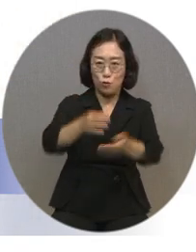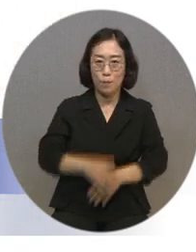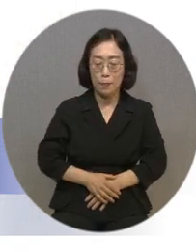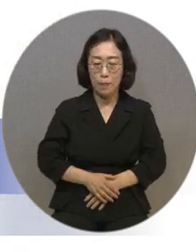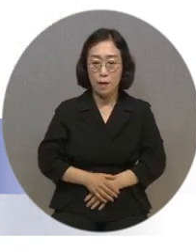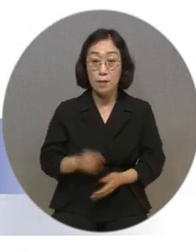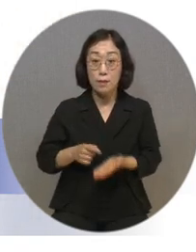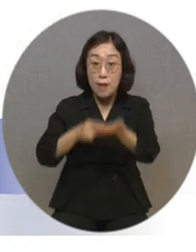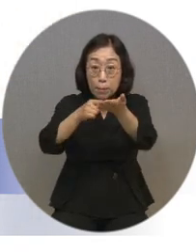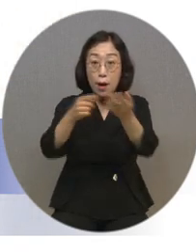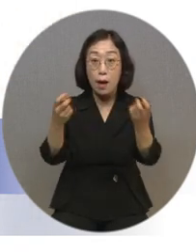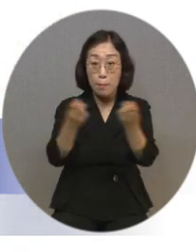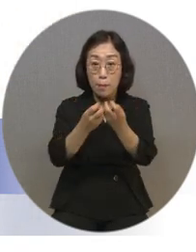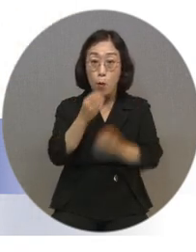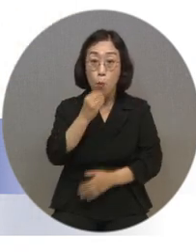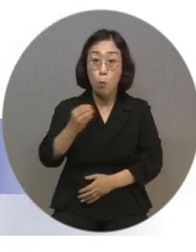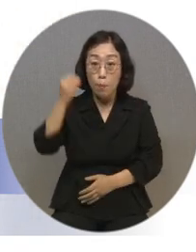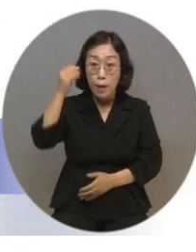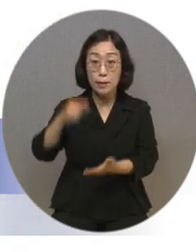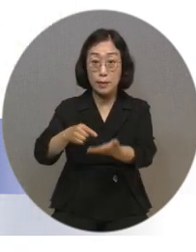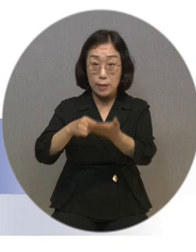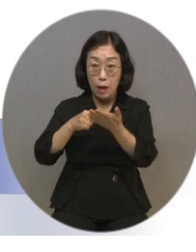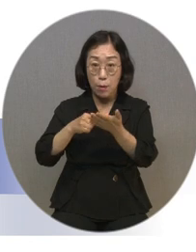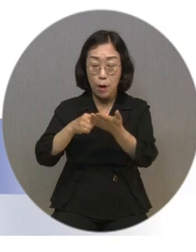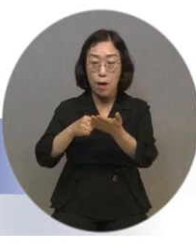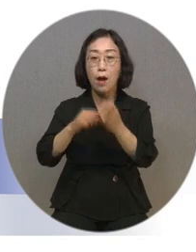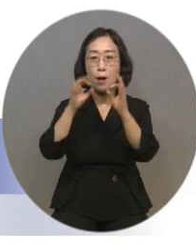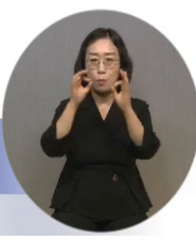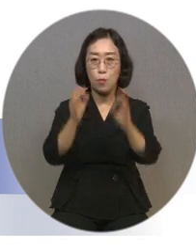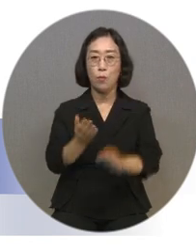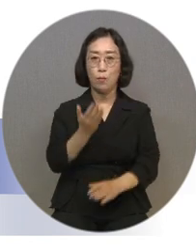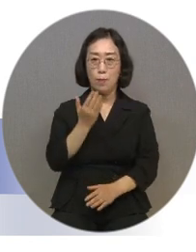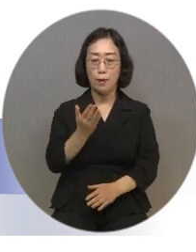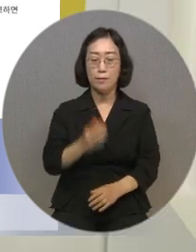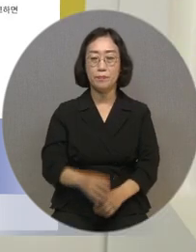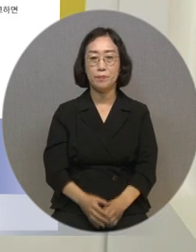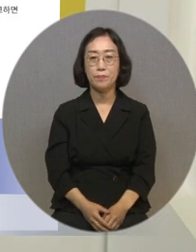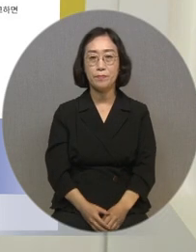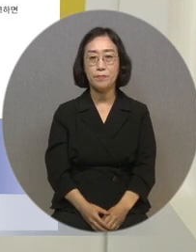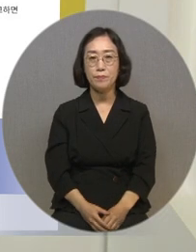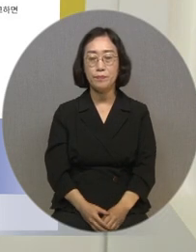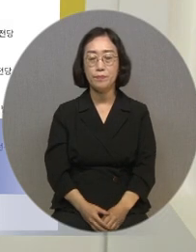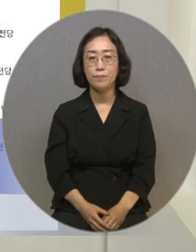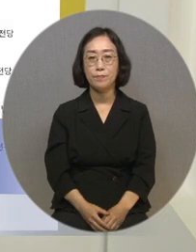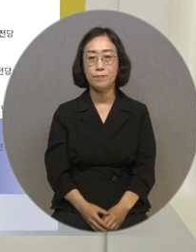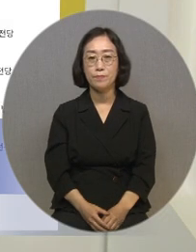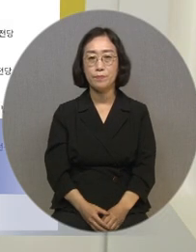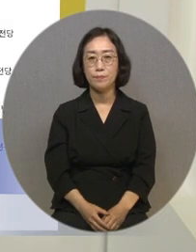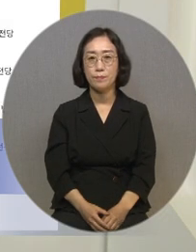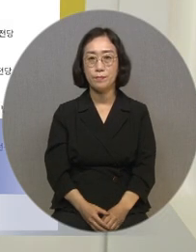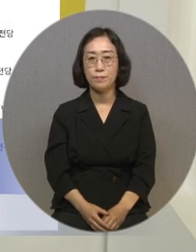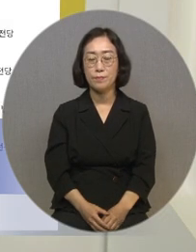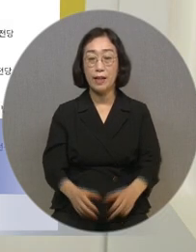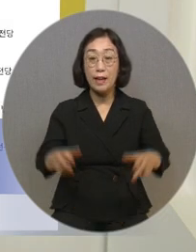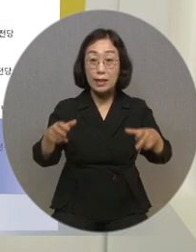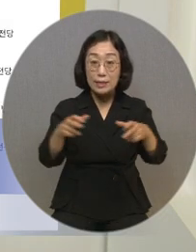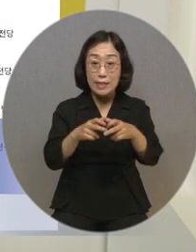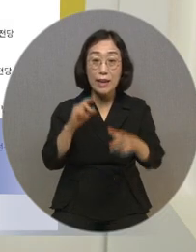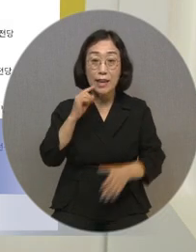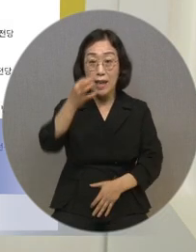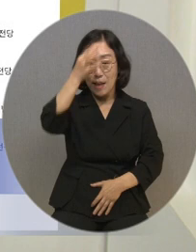한국 장애인 고용공단 홈페이지를 통해 확인할 수 있습니다 다음 뉴스입니다 아 장애